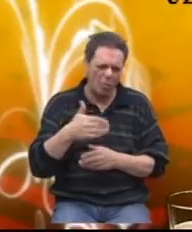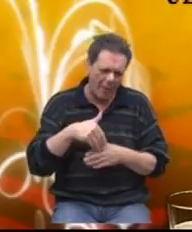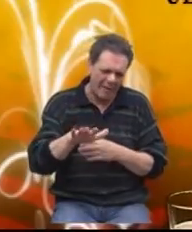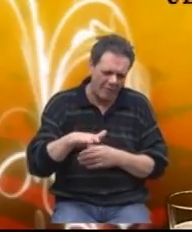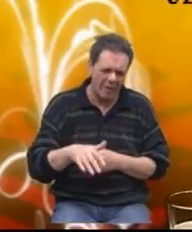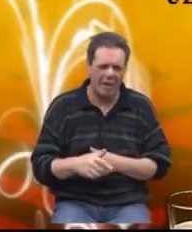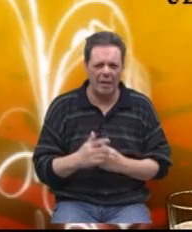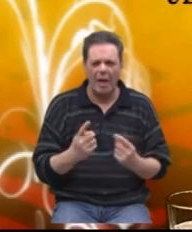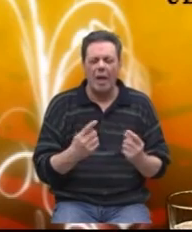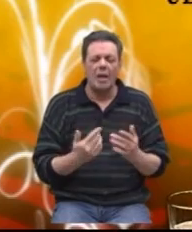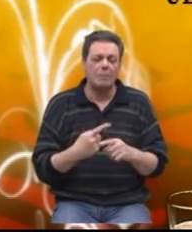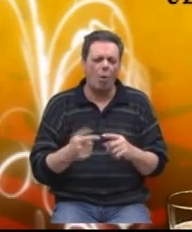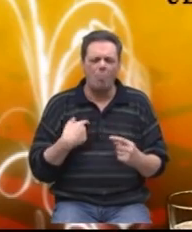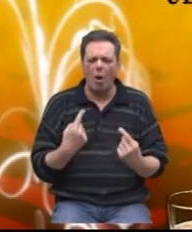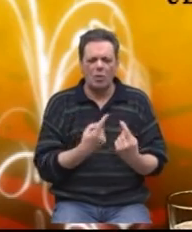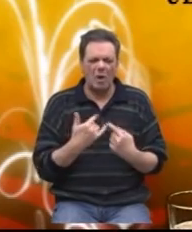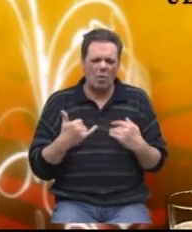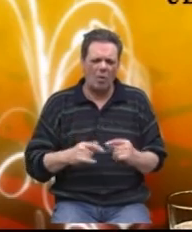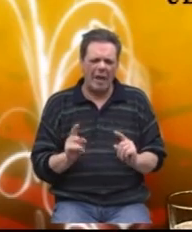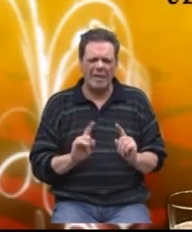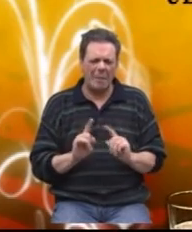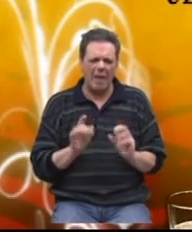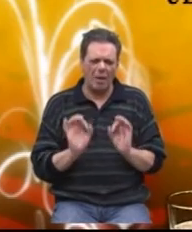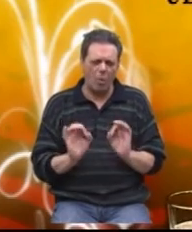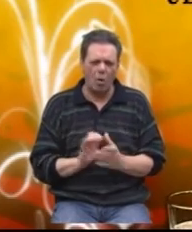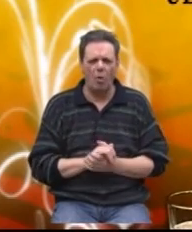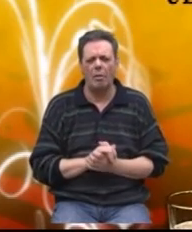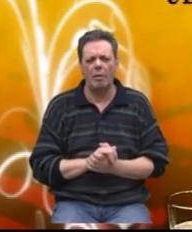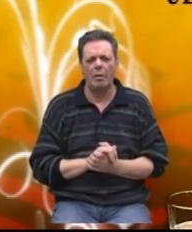mog stanja koji nije jako danas apsolutno dobro,